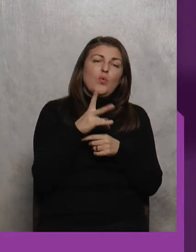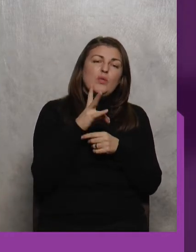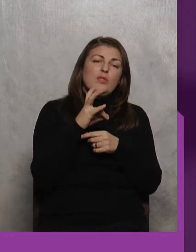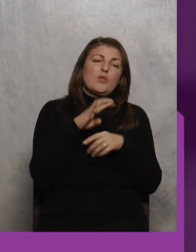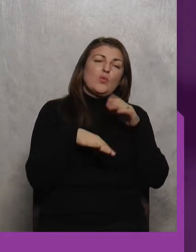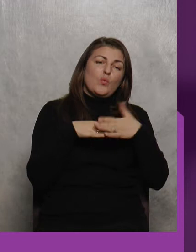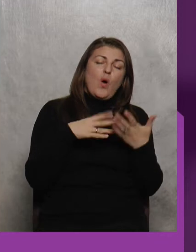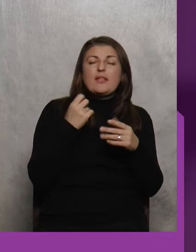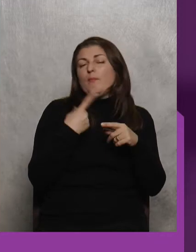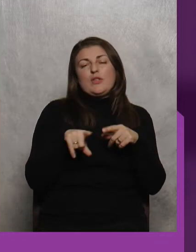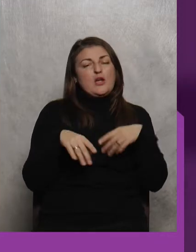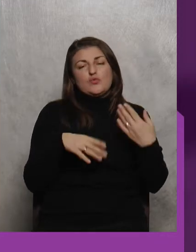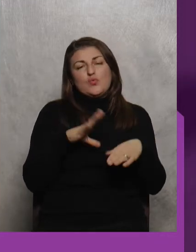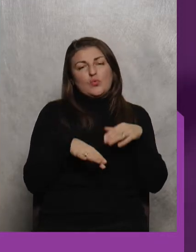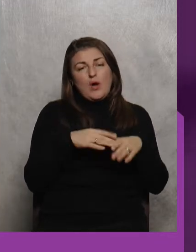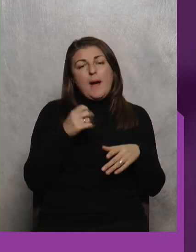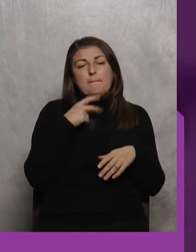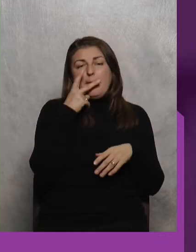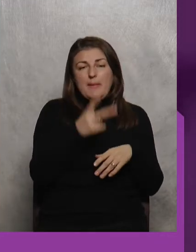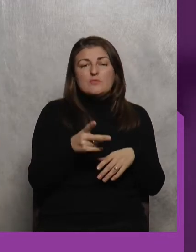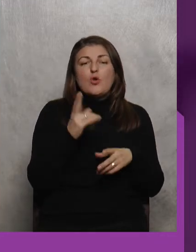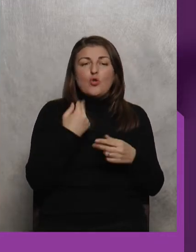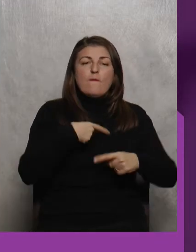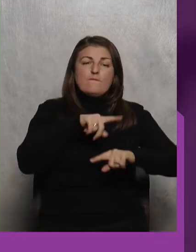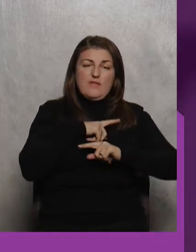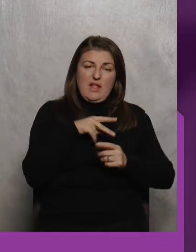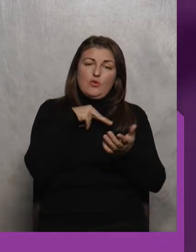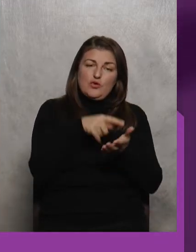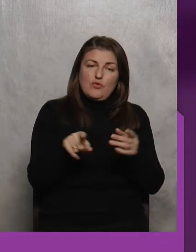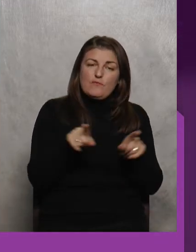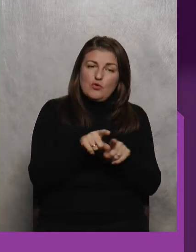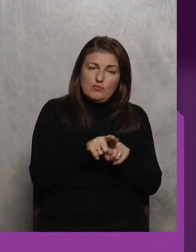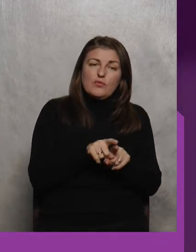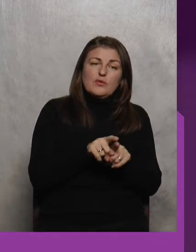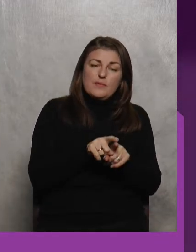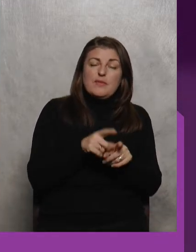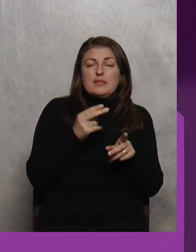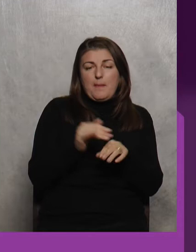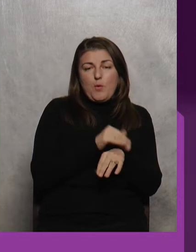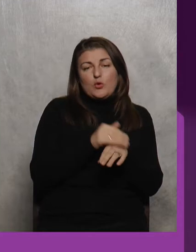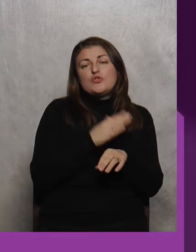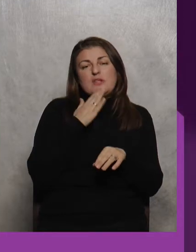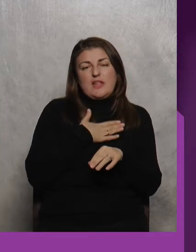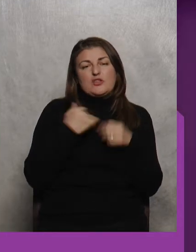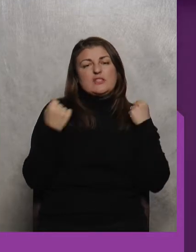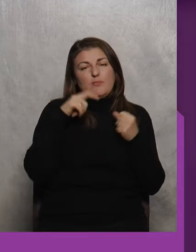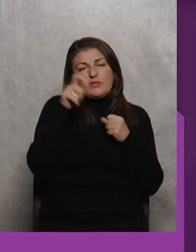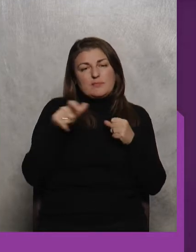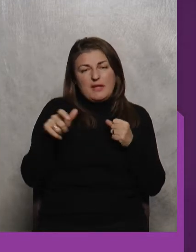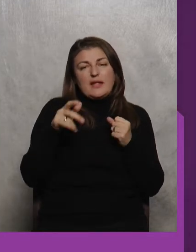на одну руку або на іншу руку. Ну, бачите, і до фіналу дійшов все одно. Да, молодці наші спортсмени.